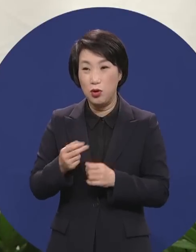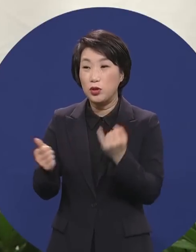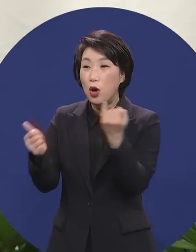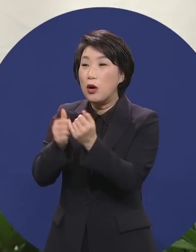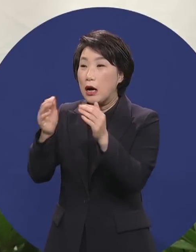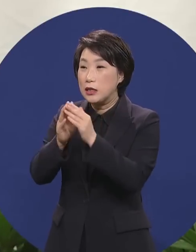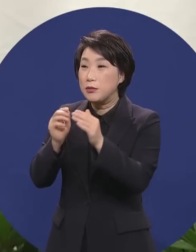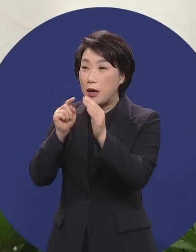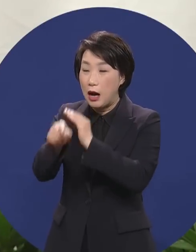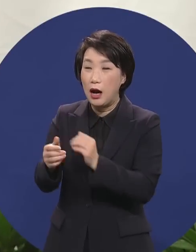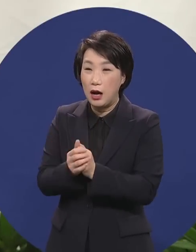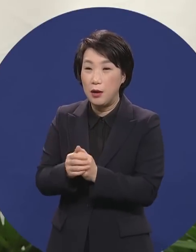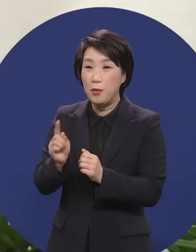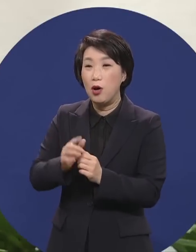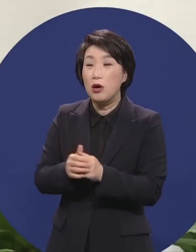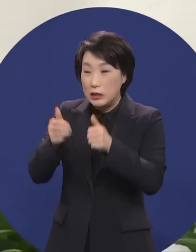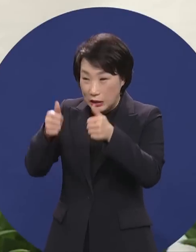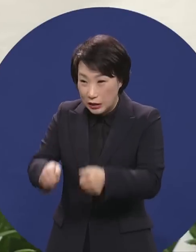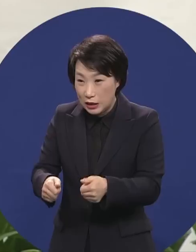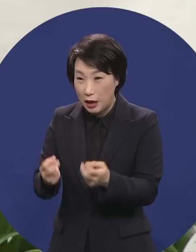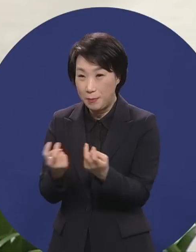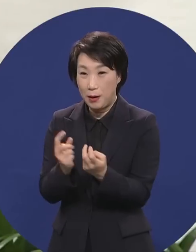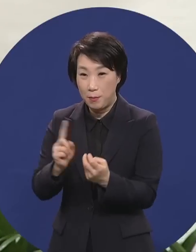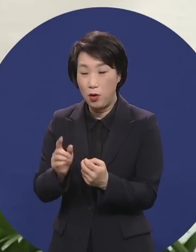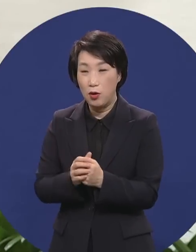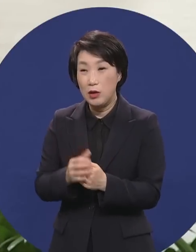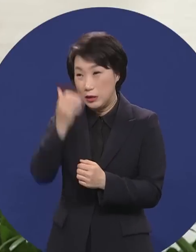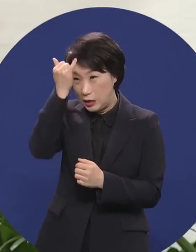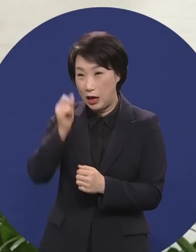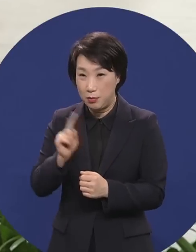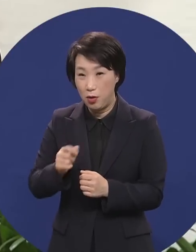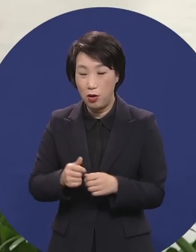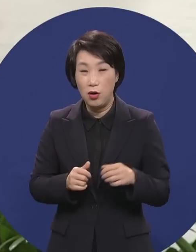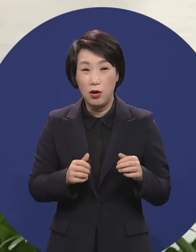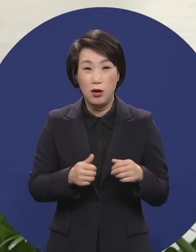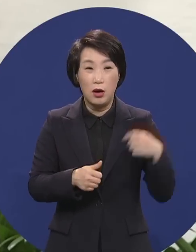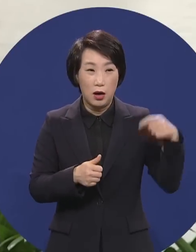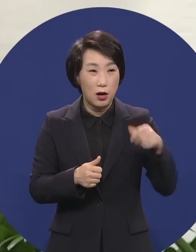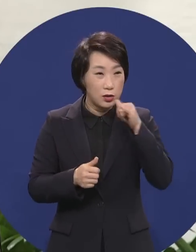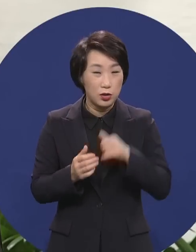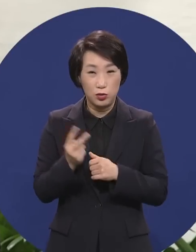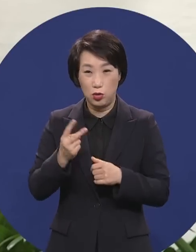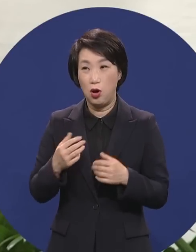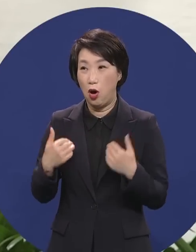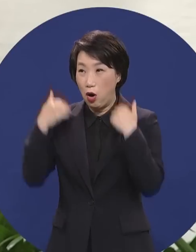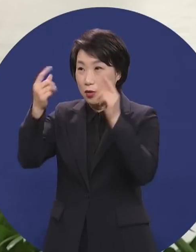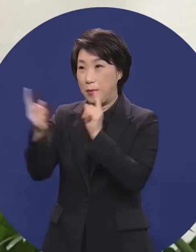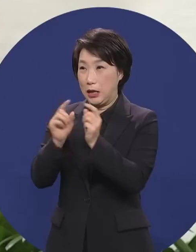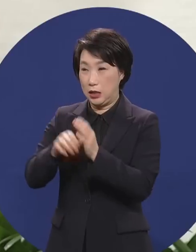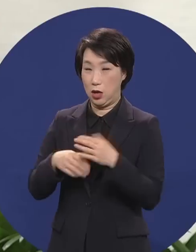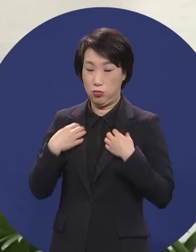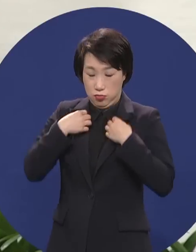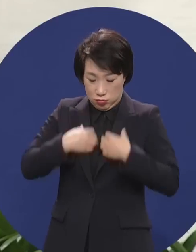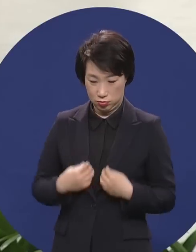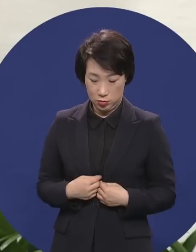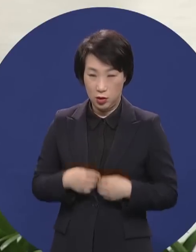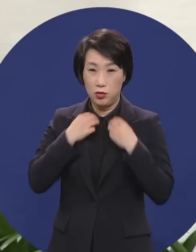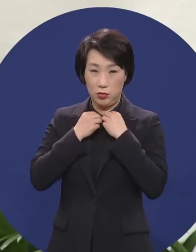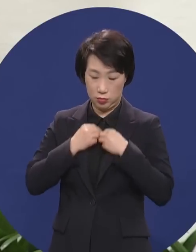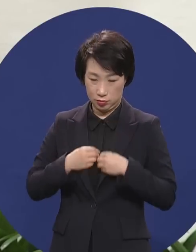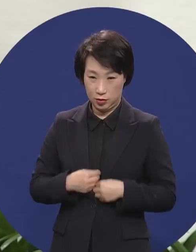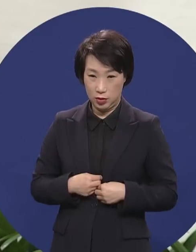인사하고 이렇게 혼사 예를 갖추는 거야. 응? 어른들 만나면 복장을 어떻게 등정하고 어떻게 인사하는